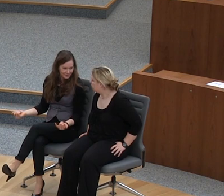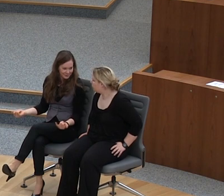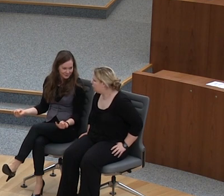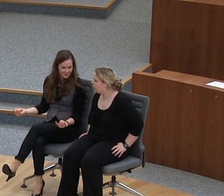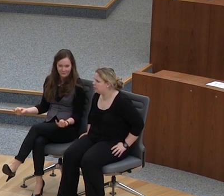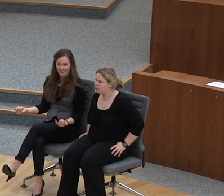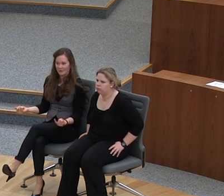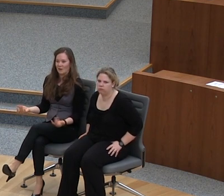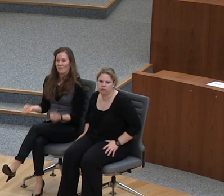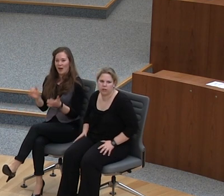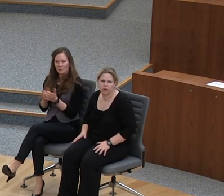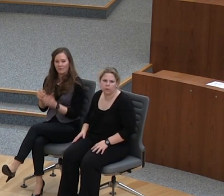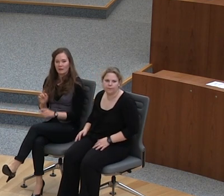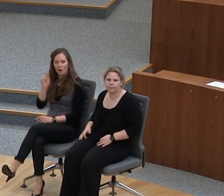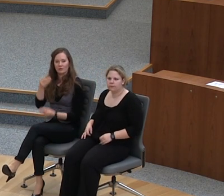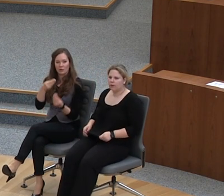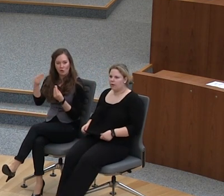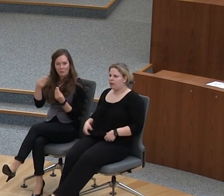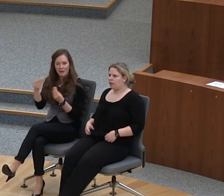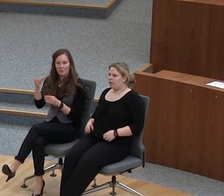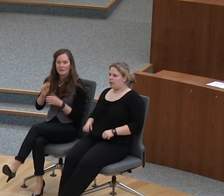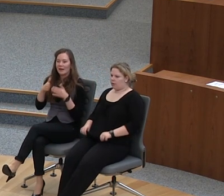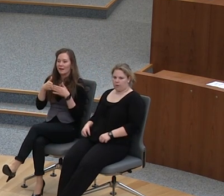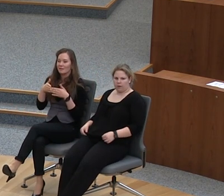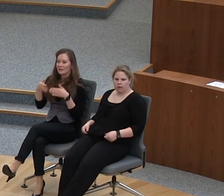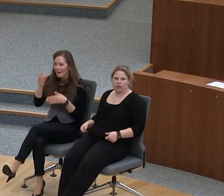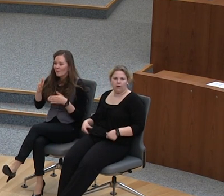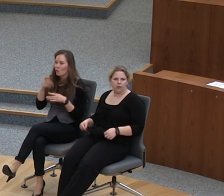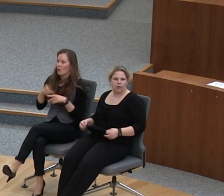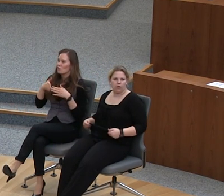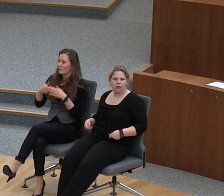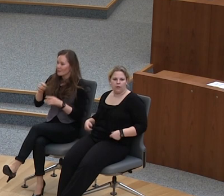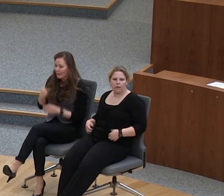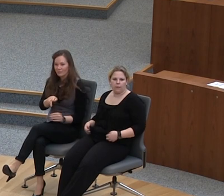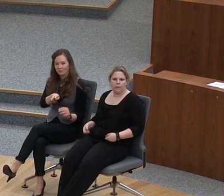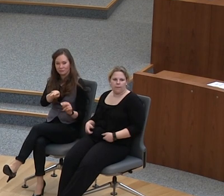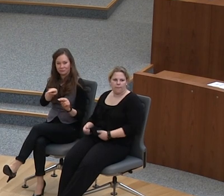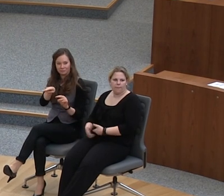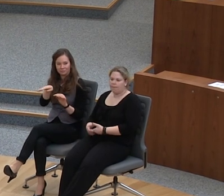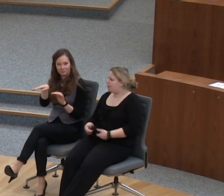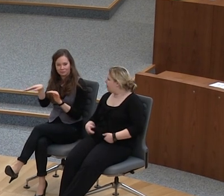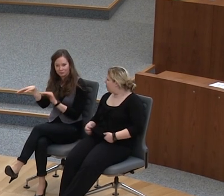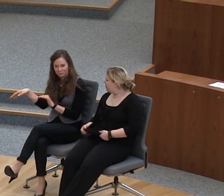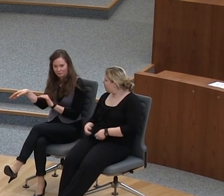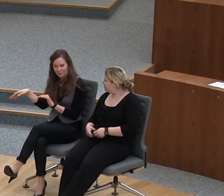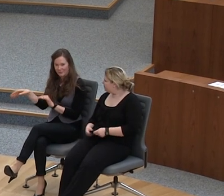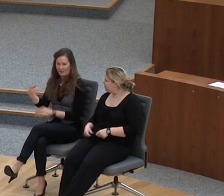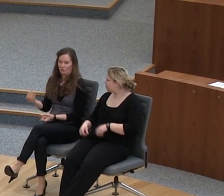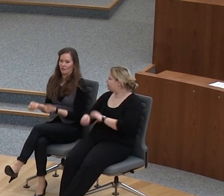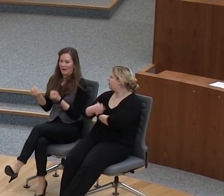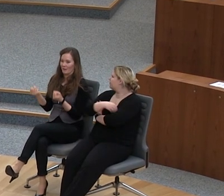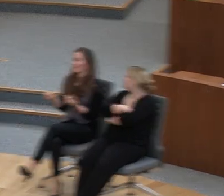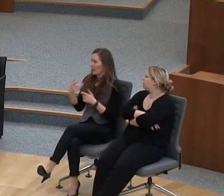Kuchen herauszugehen, um sich dann einer Podiumsdiskussion zu widmen. Aber noch lauter, okay.